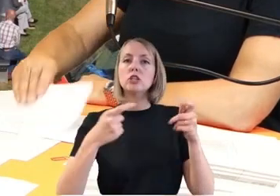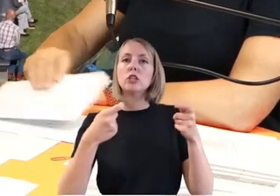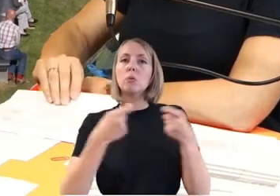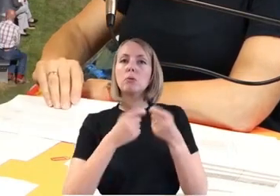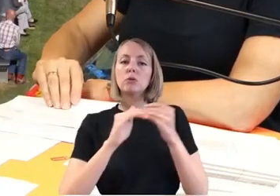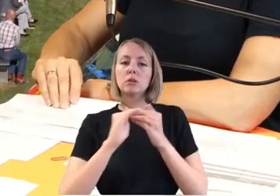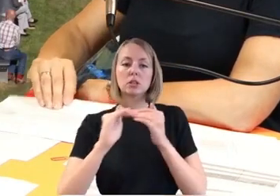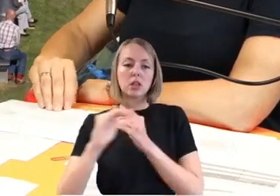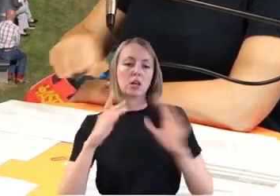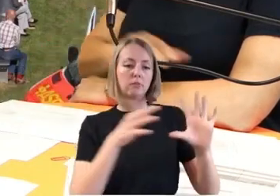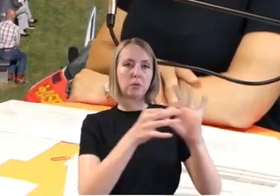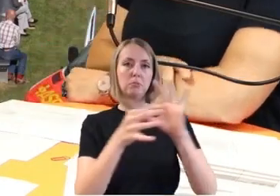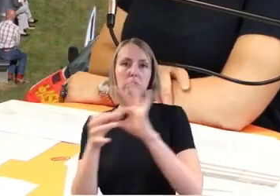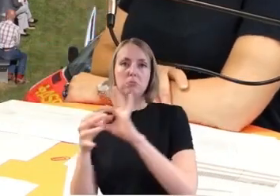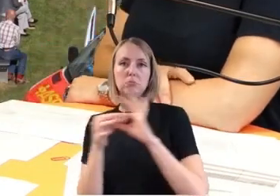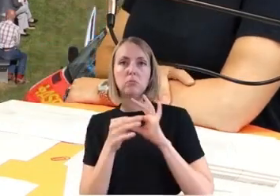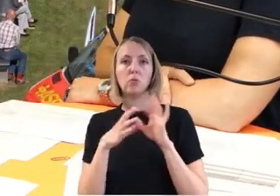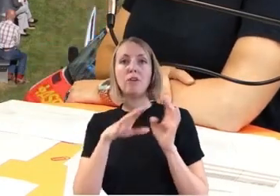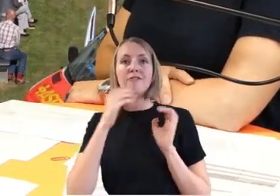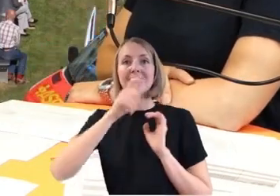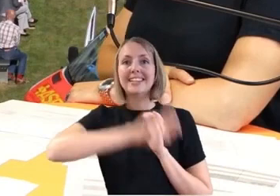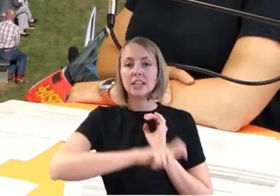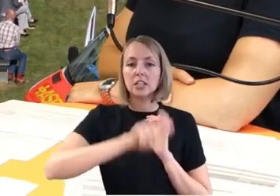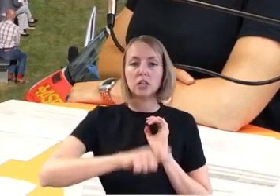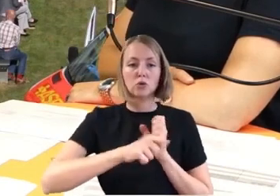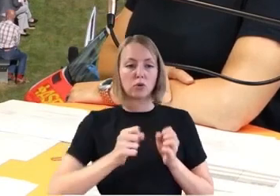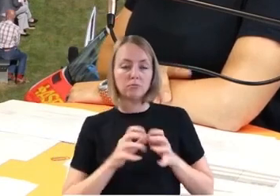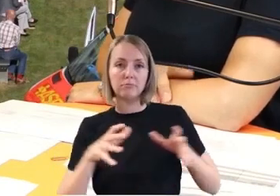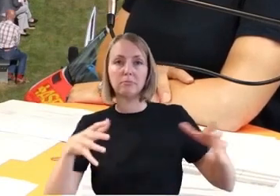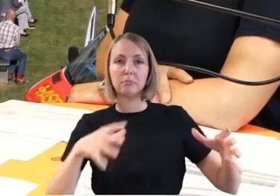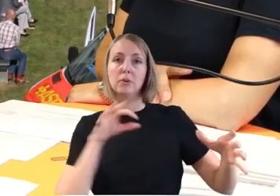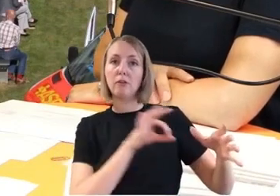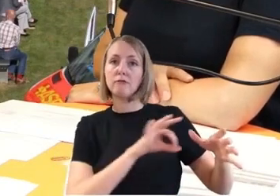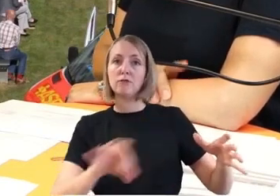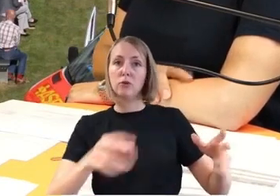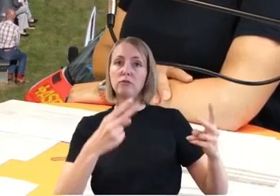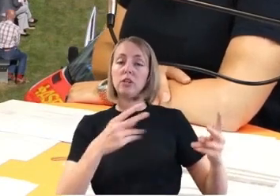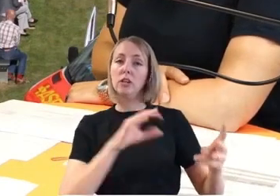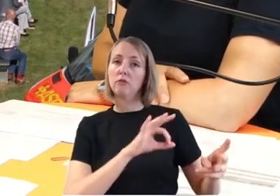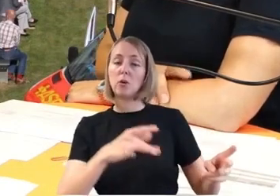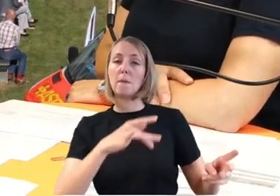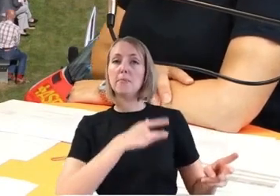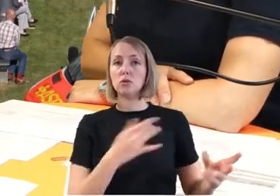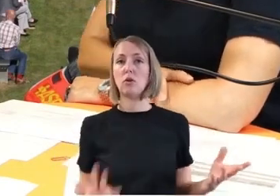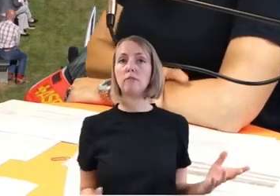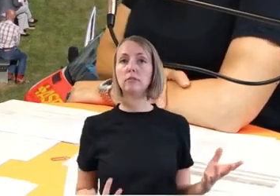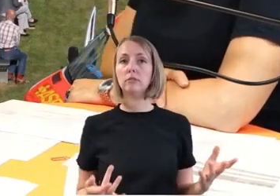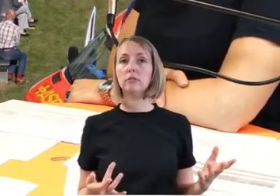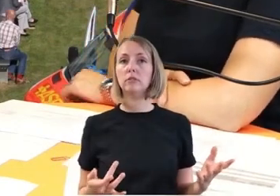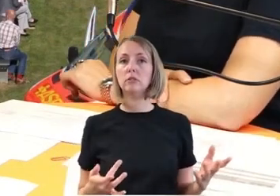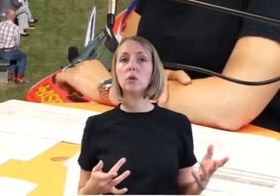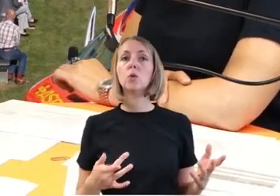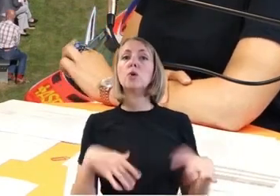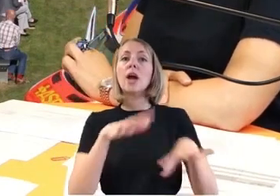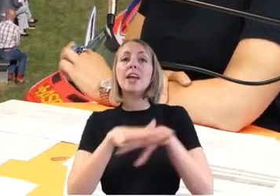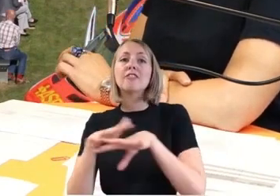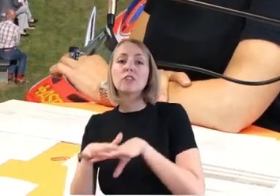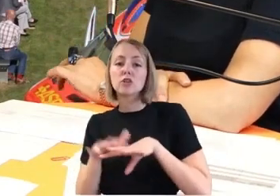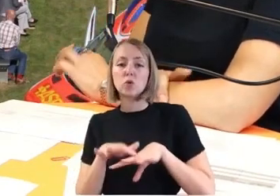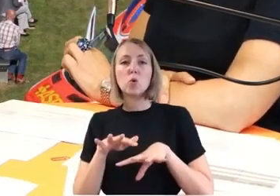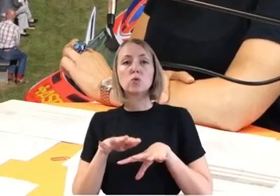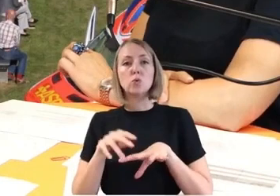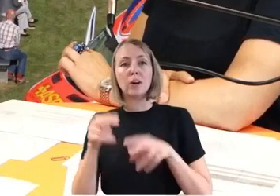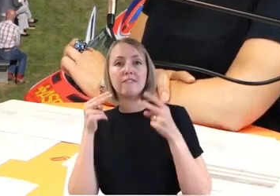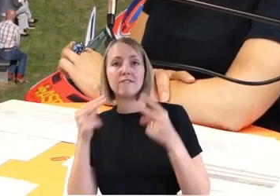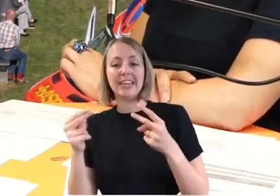personen betreffen die kritische infrastrukturen für kritische infrastrukturen relevant sind gibt es